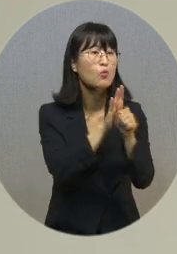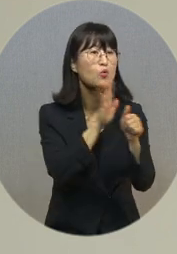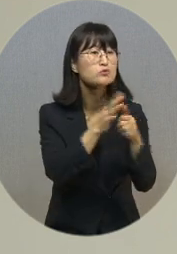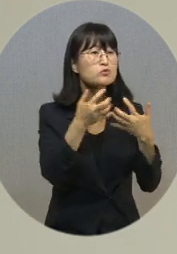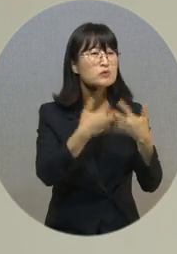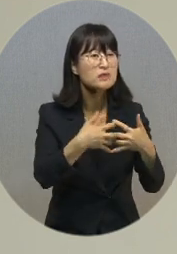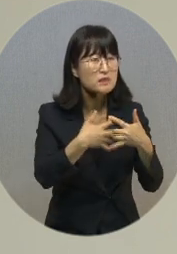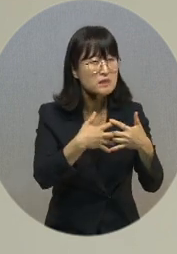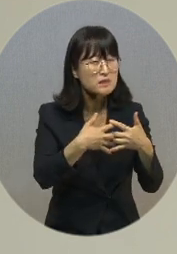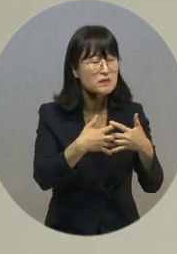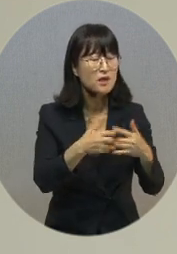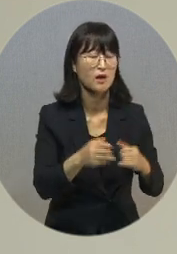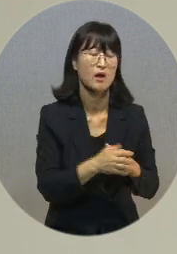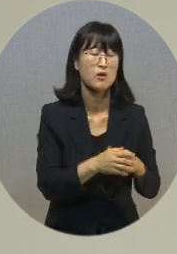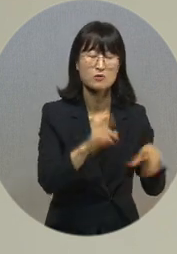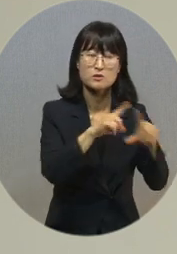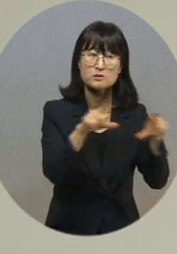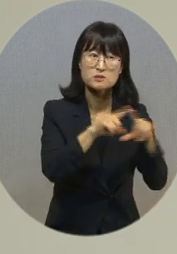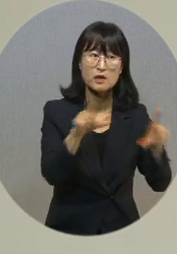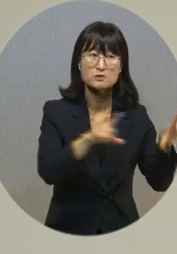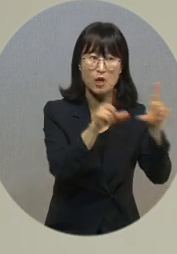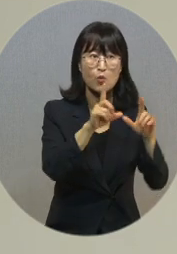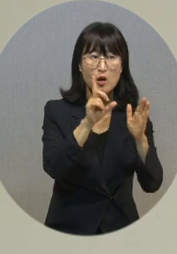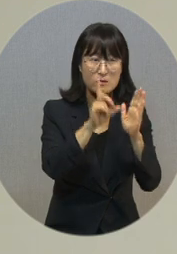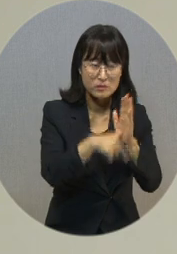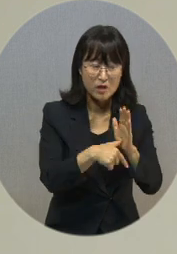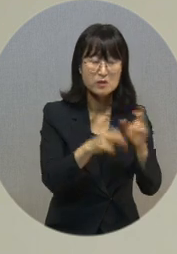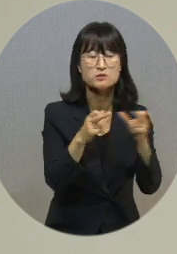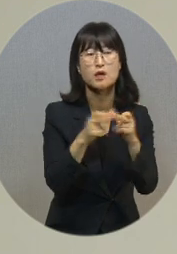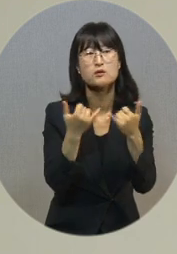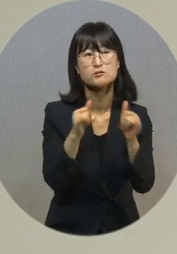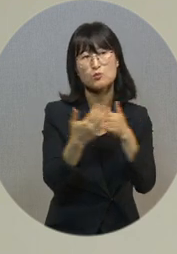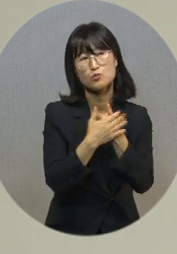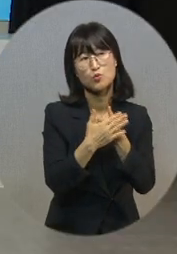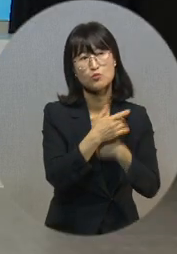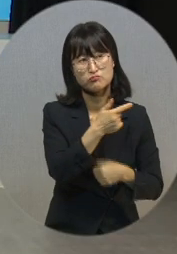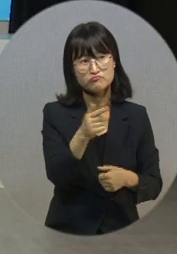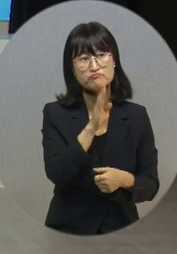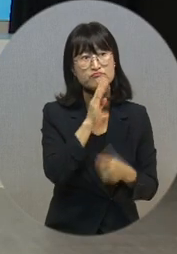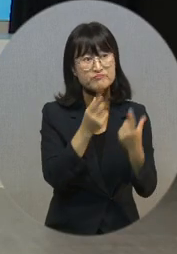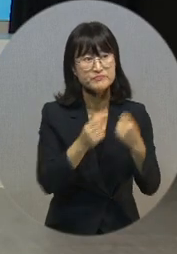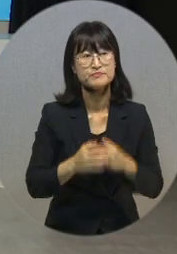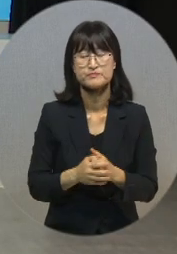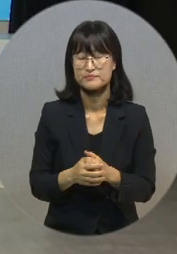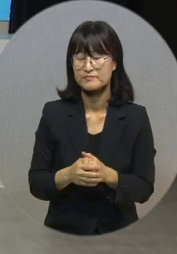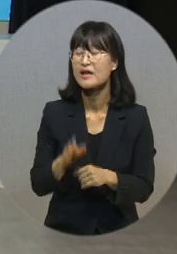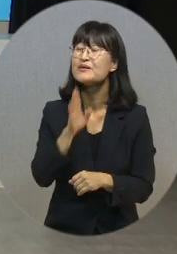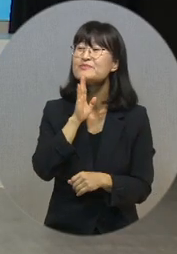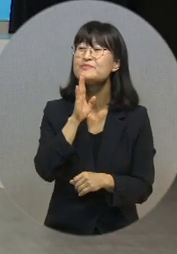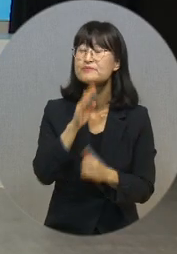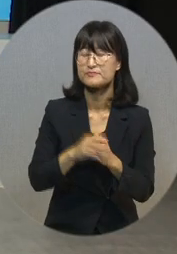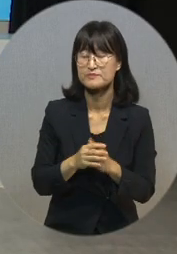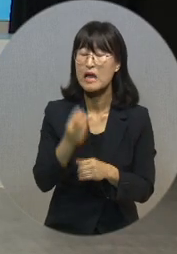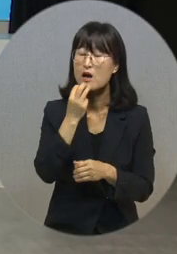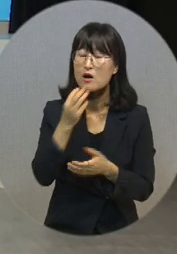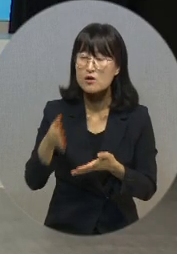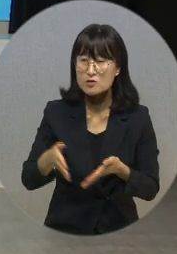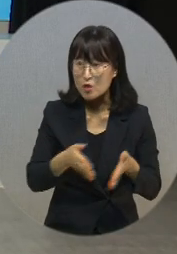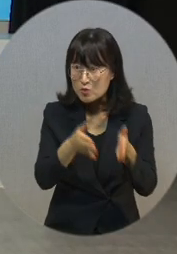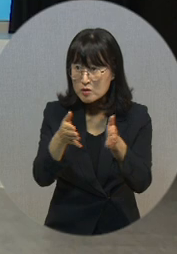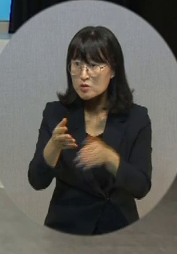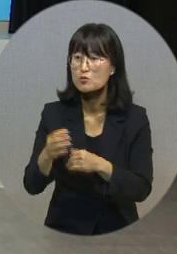일상생활에 우리 장애인들한테 큰 도움이 되잖아요. 네, 맞습니다. 네. 어떤가요? 네, 저는 이제 경기도와